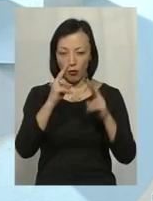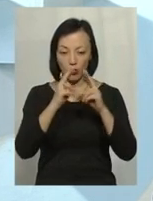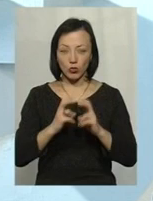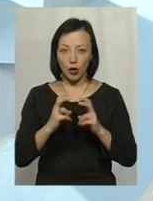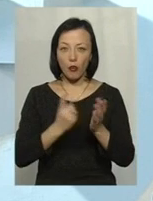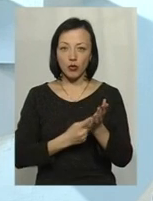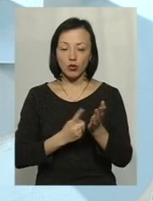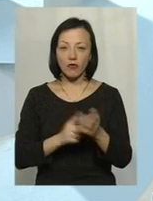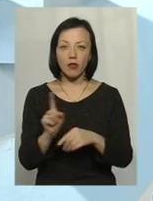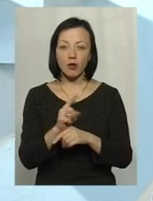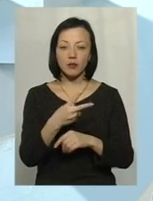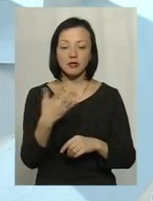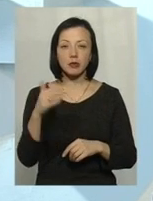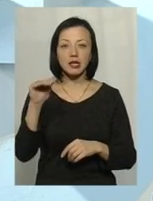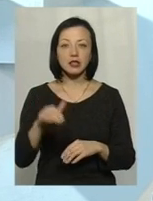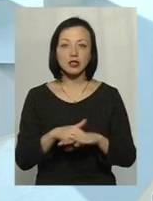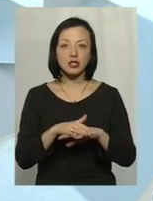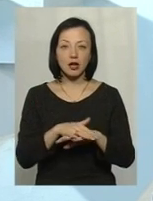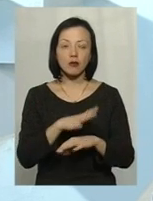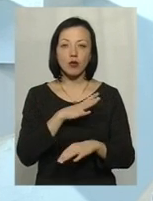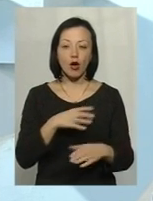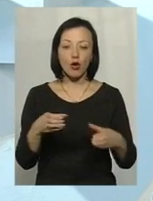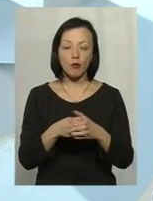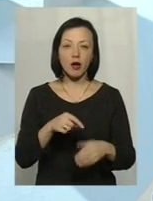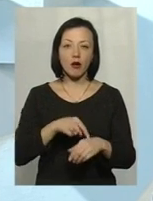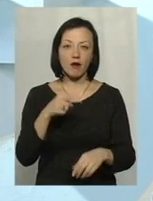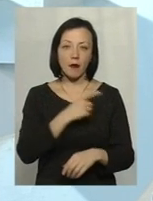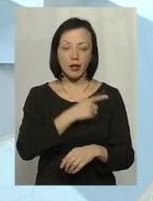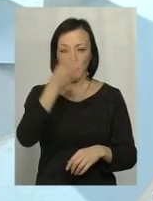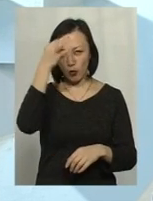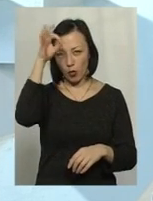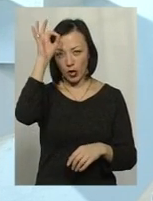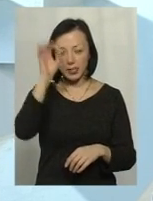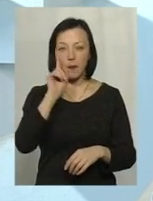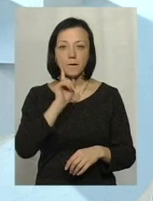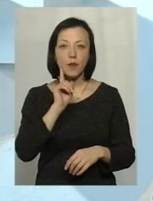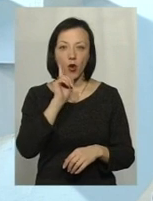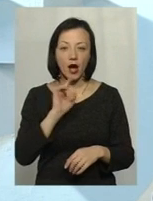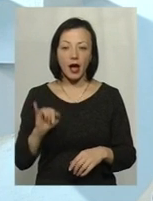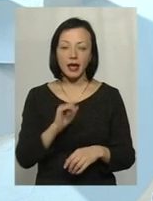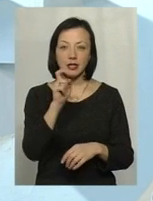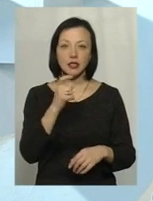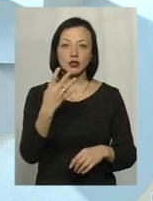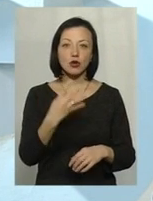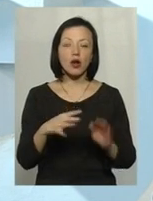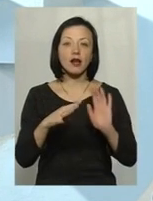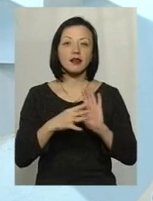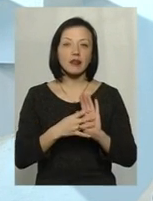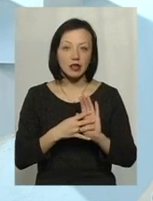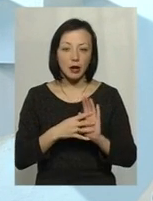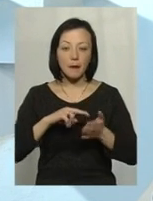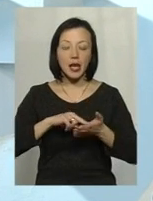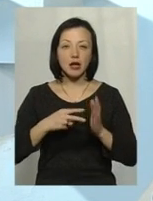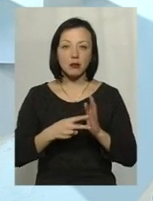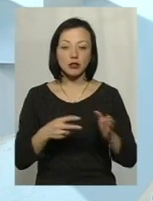на 25 тисяч населення працювала група реагування патрульної поліції. Поки із 49